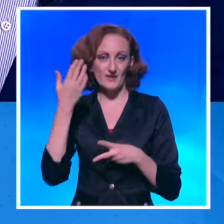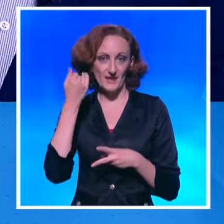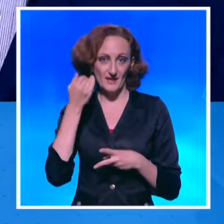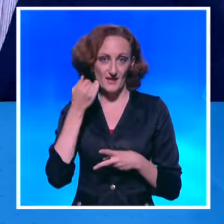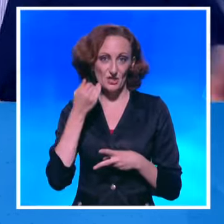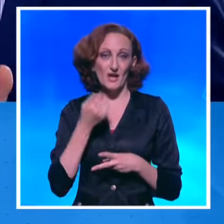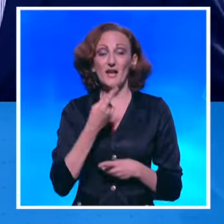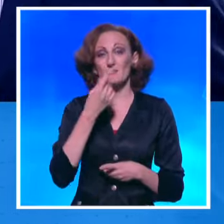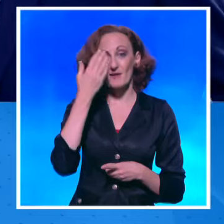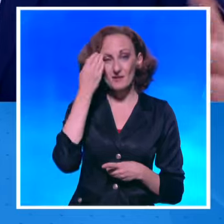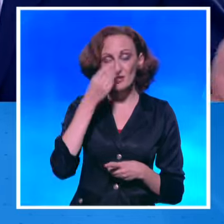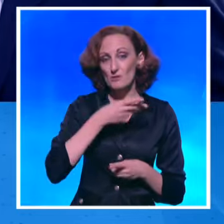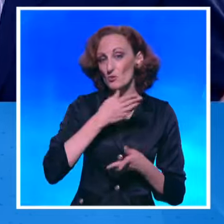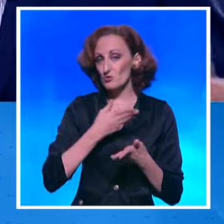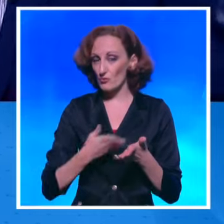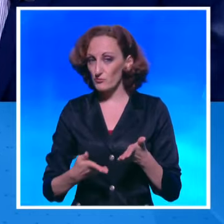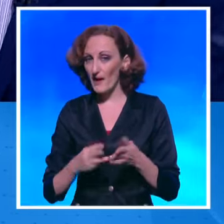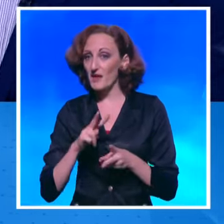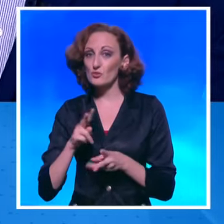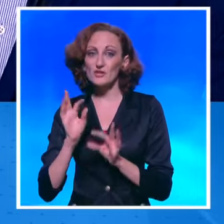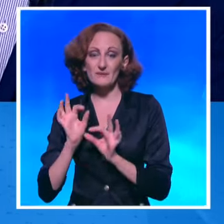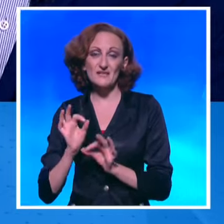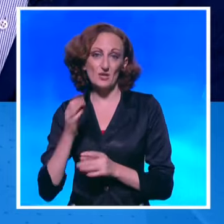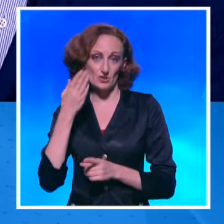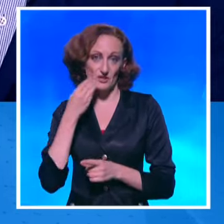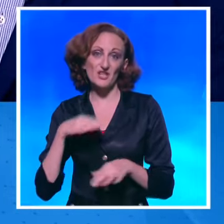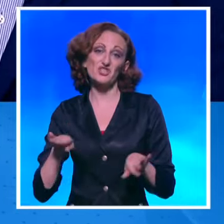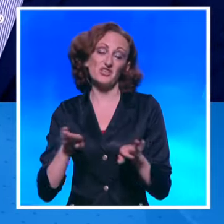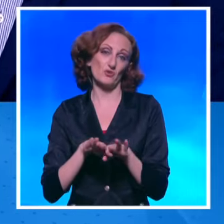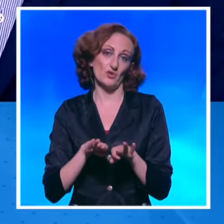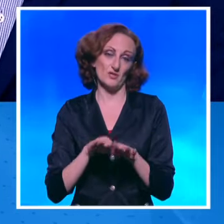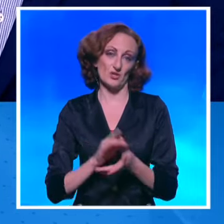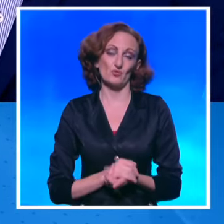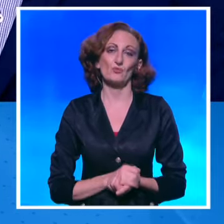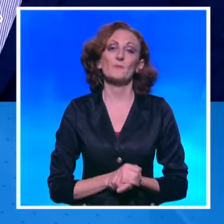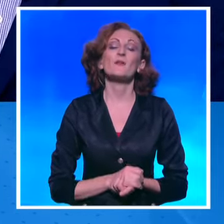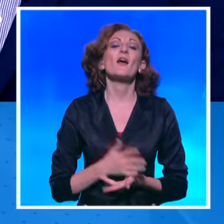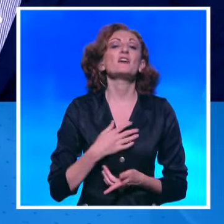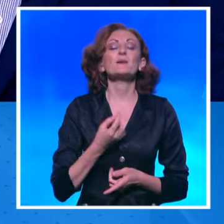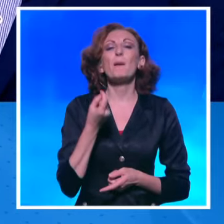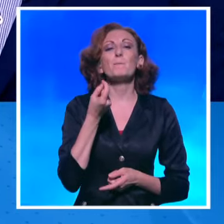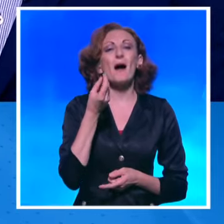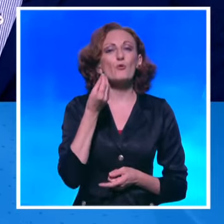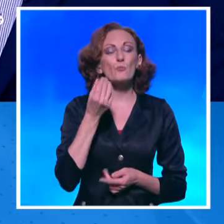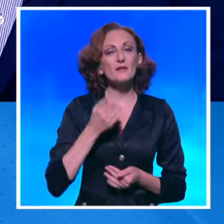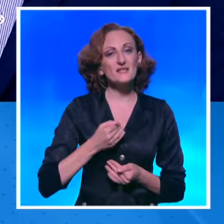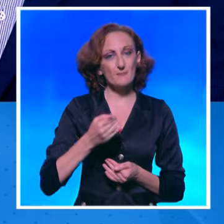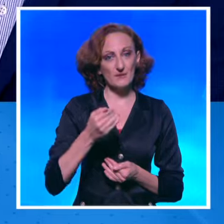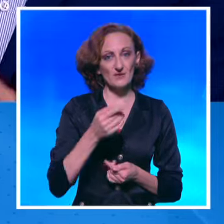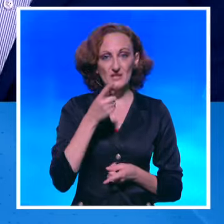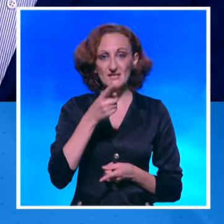дисквалифицира, другите да имат наистина сериозни грешки. Другото е, че има много малко пари предвидени за тези, които ще отидат